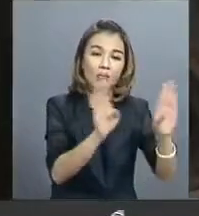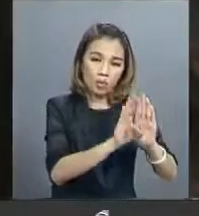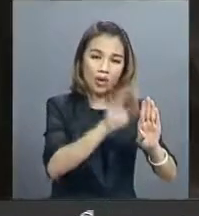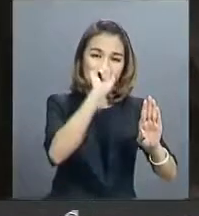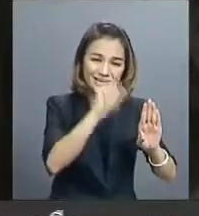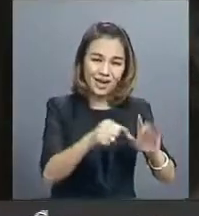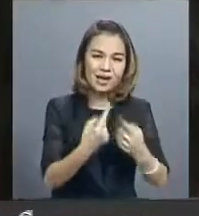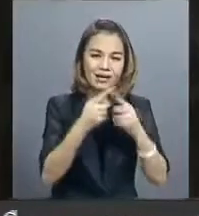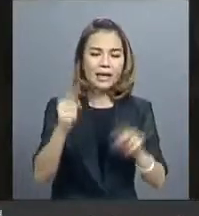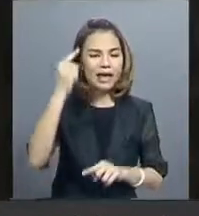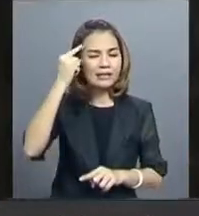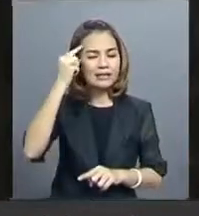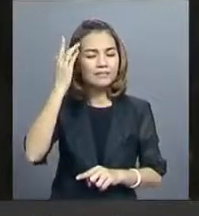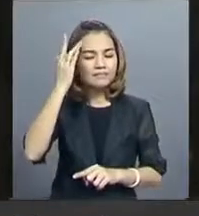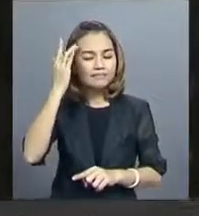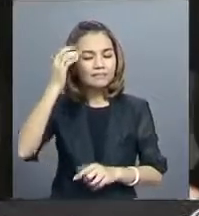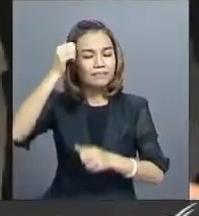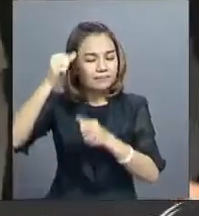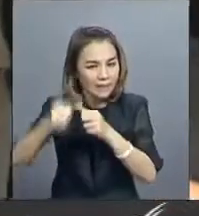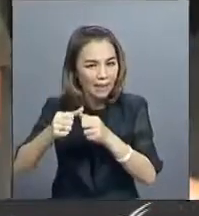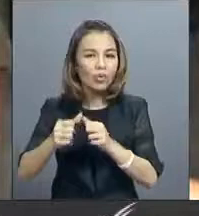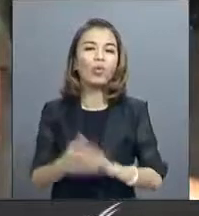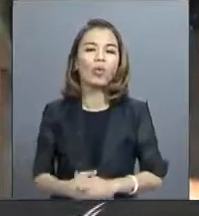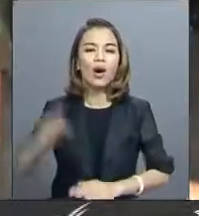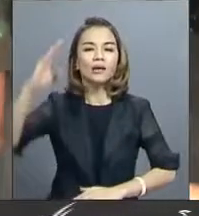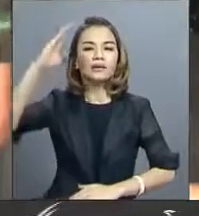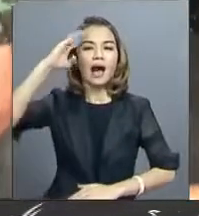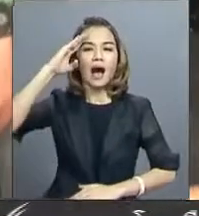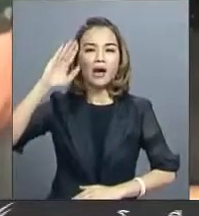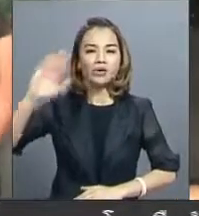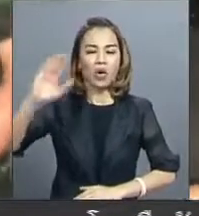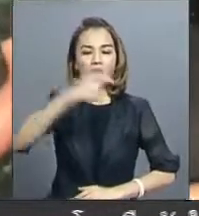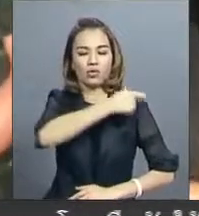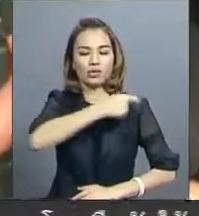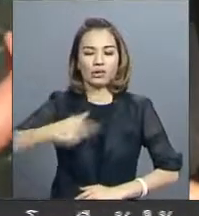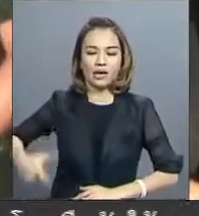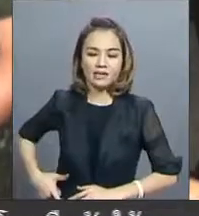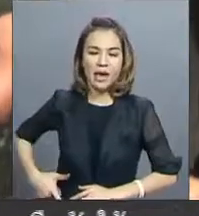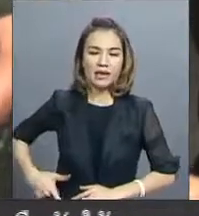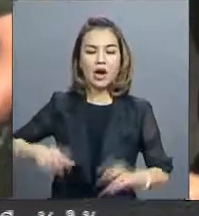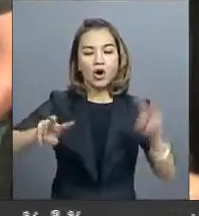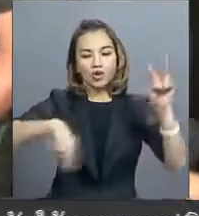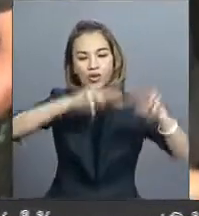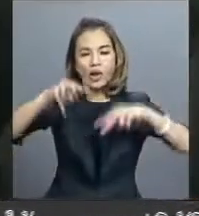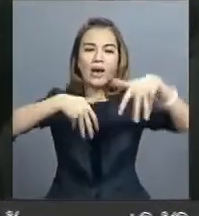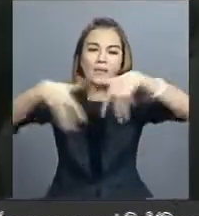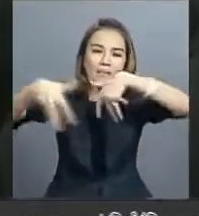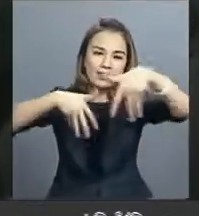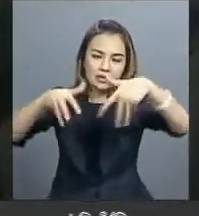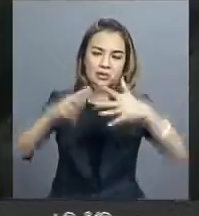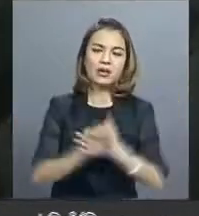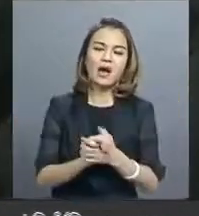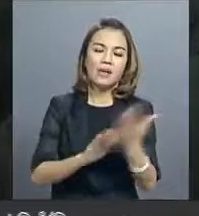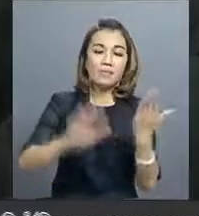าจะระลึกในใจเสมอนั่นคือความเป็นทหารของพระราชาที่จะพิทักษ์ปกป้องชาวประชาชาติศาสตร์กษั